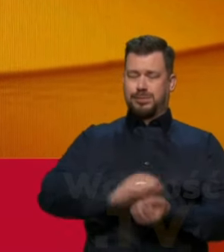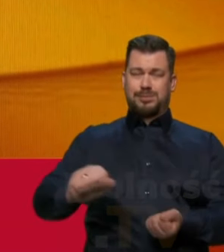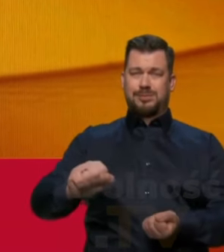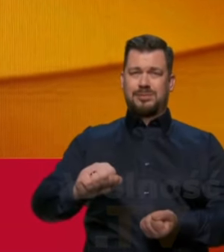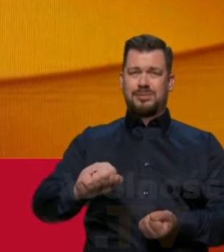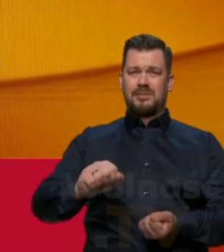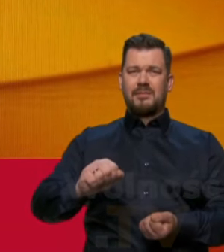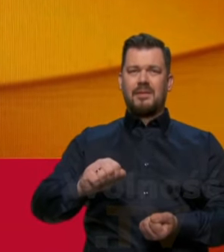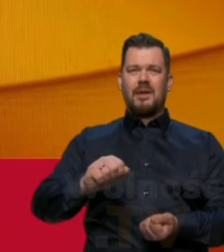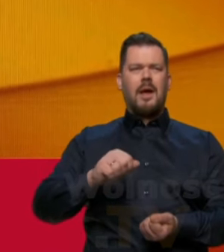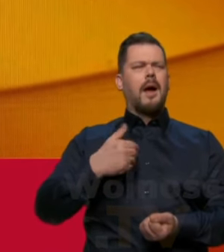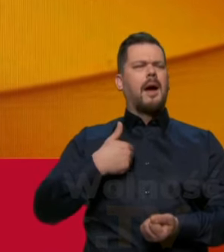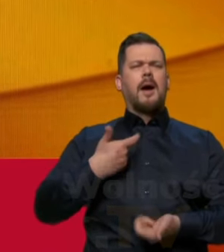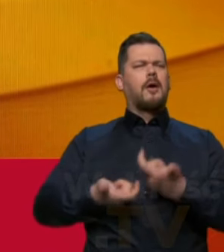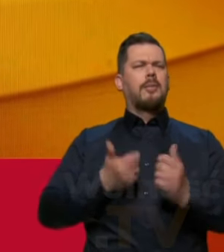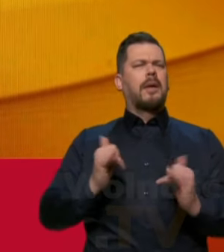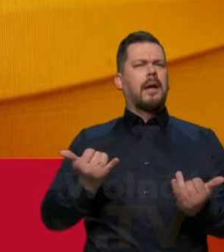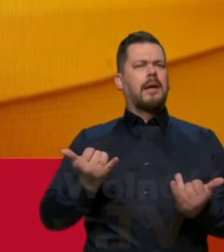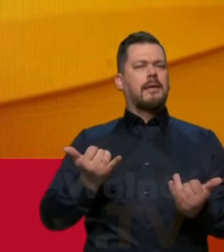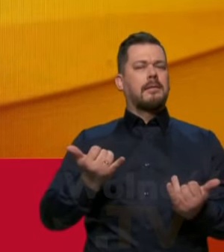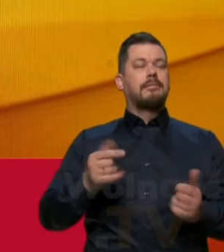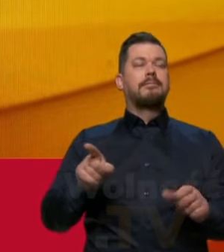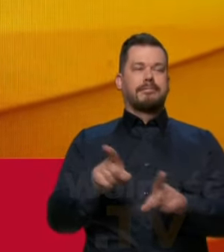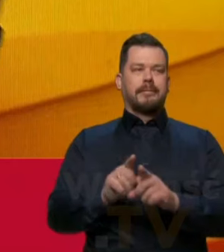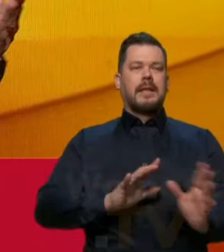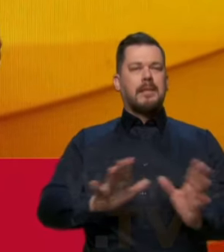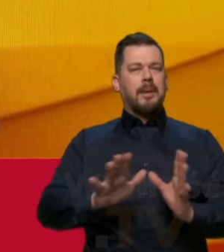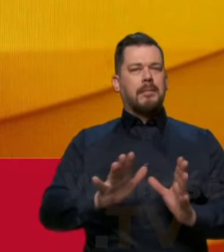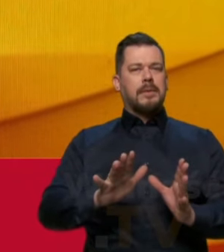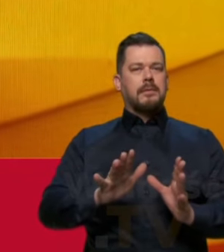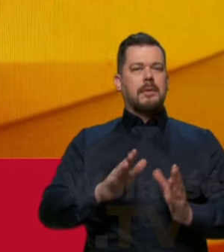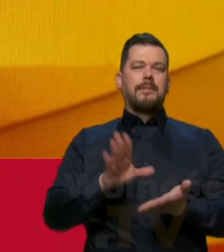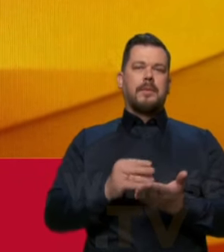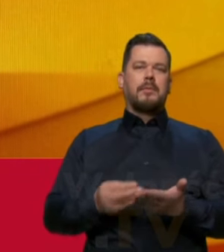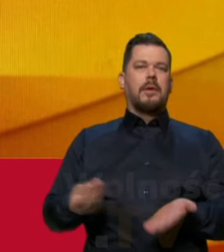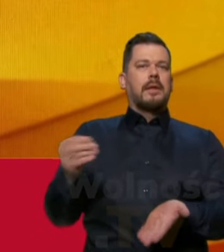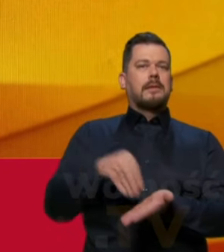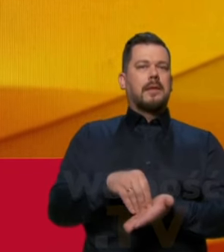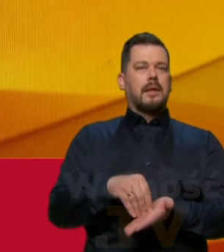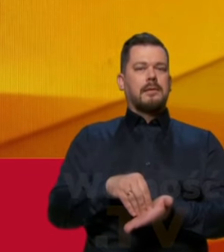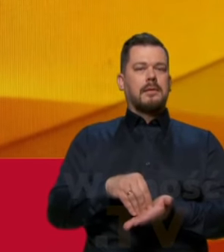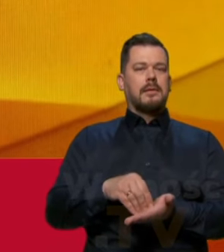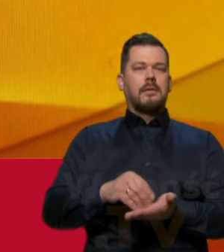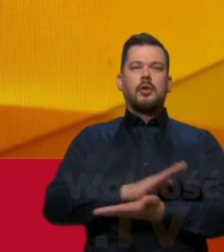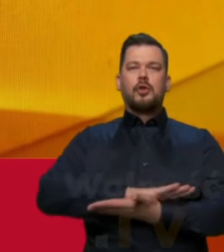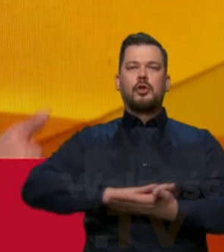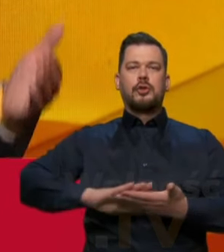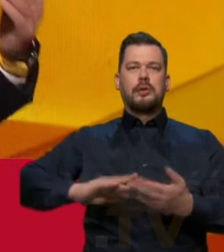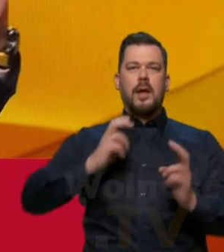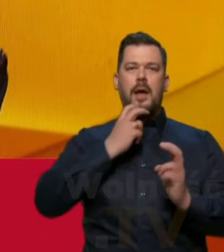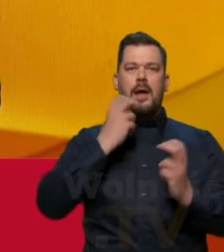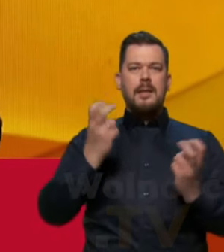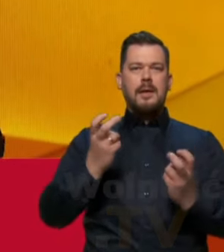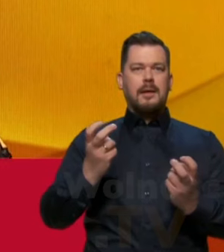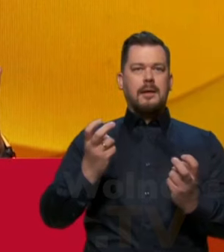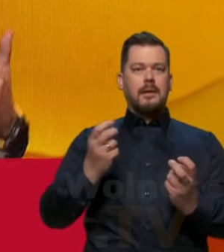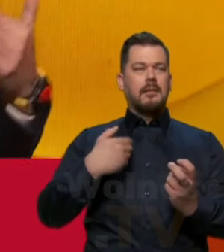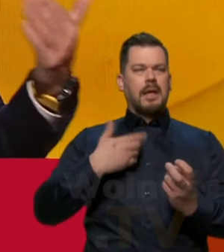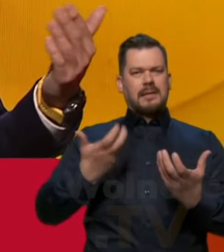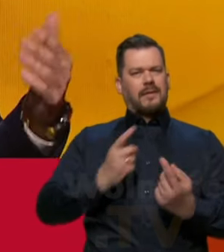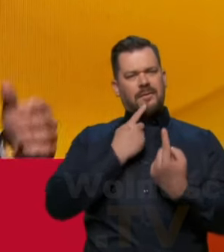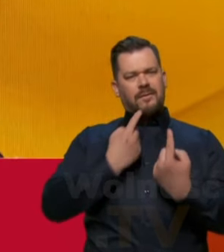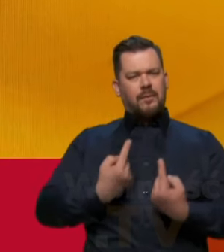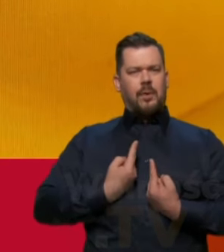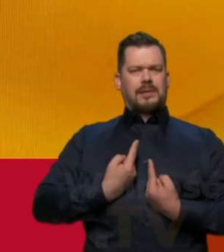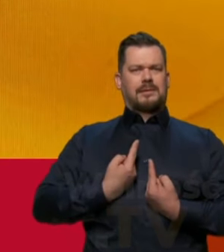katastrofy. Natomiast to, co my robimy, to również dbamy o to, na przykład poprzez instalacje odnawialnych źródeł energii, żeby być niezależnym energetycznie, co